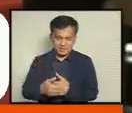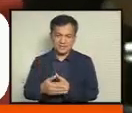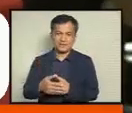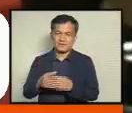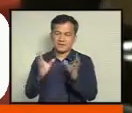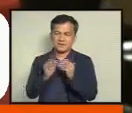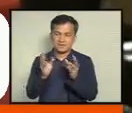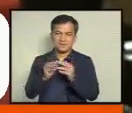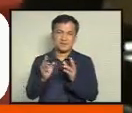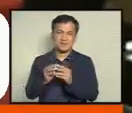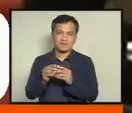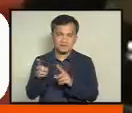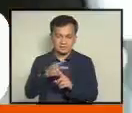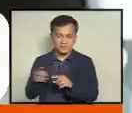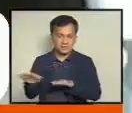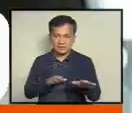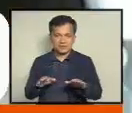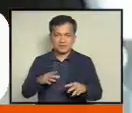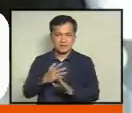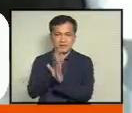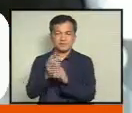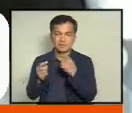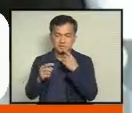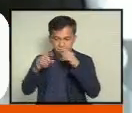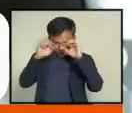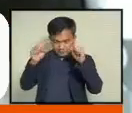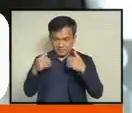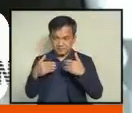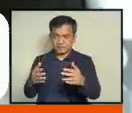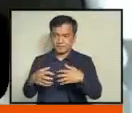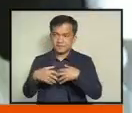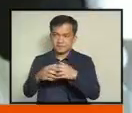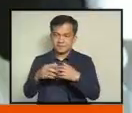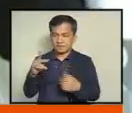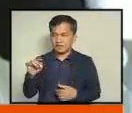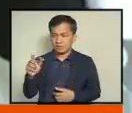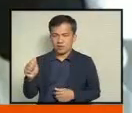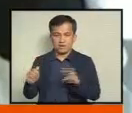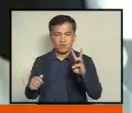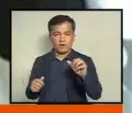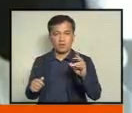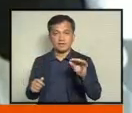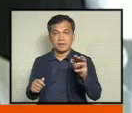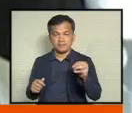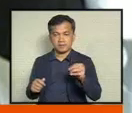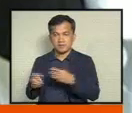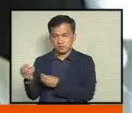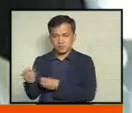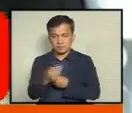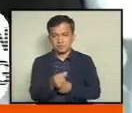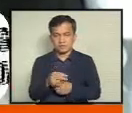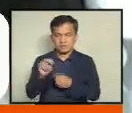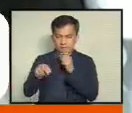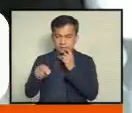sa mga biktima ng lindol sa Davao del Sur, sinabi ng Pangulo na isusulong niya ang pagtatayo ng Kaliwa at Wawa Dam para matugunan ang tumataas na demand ng